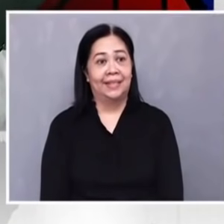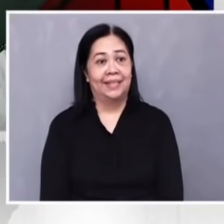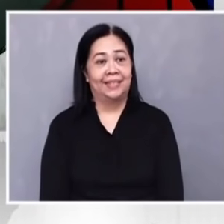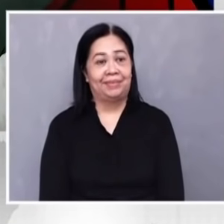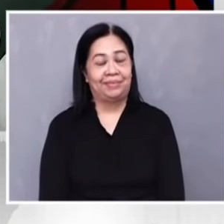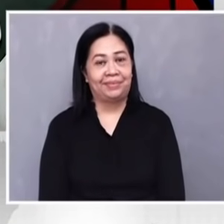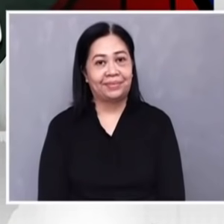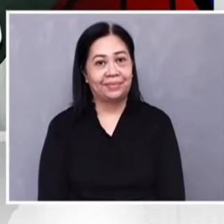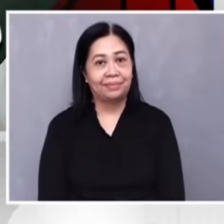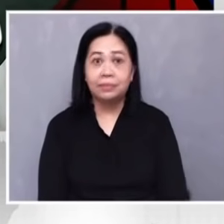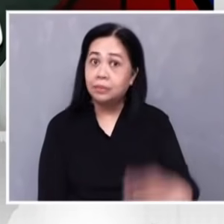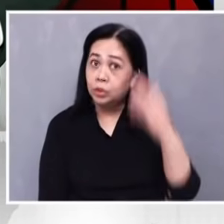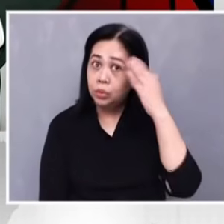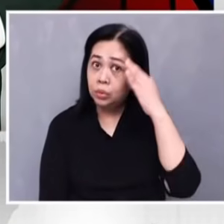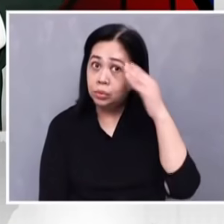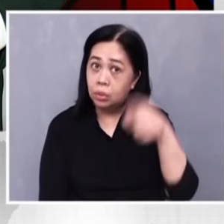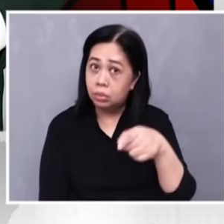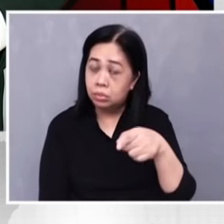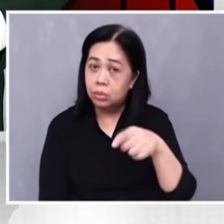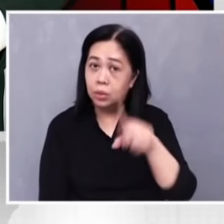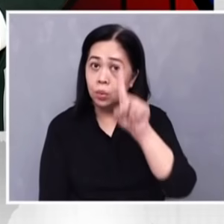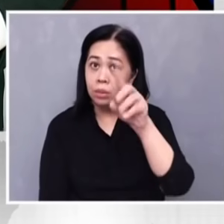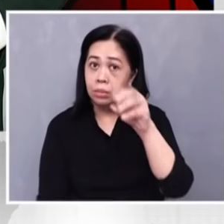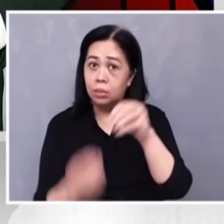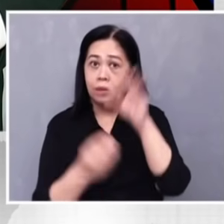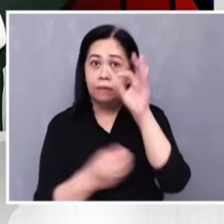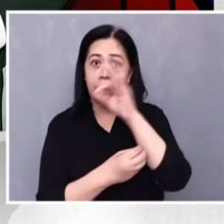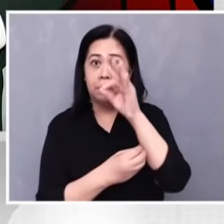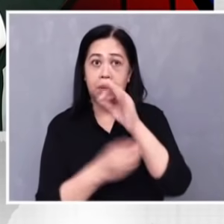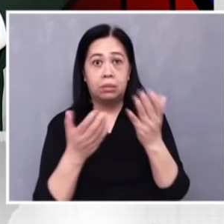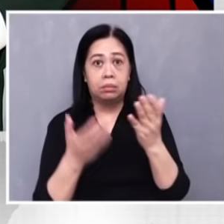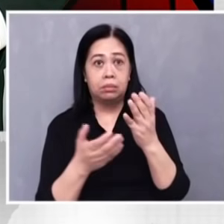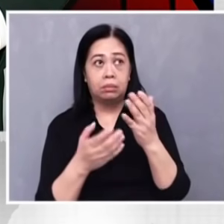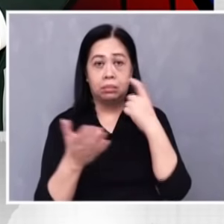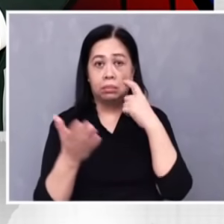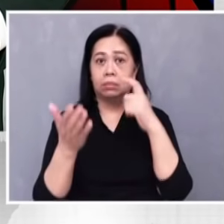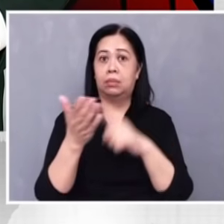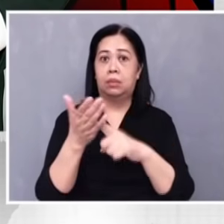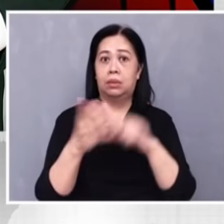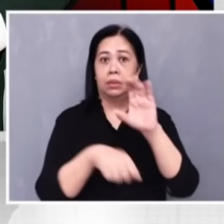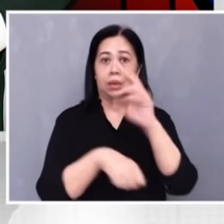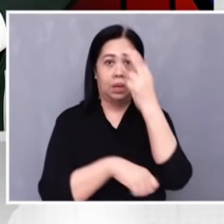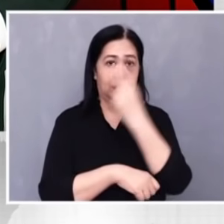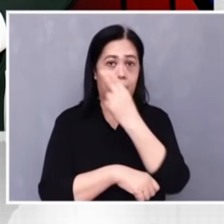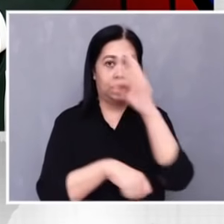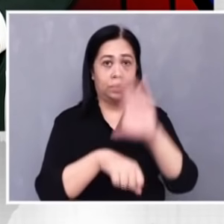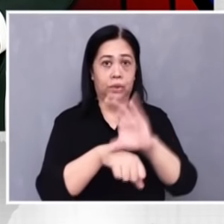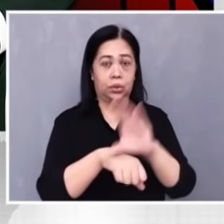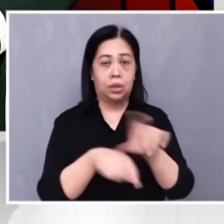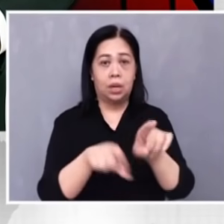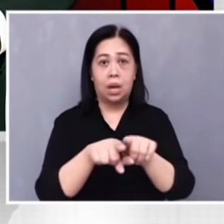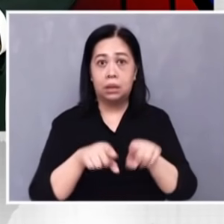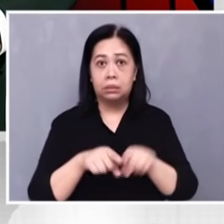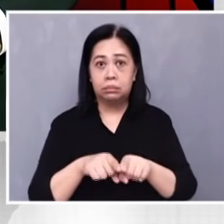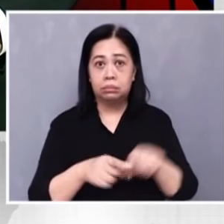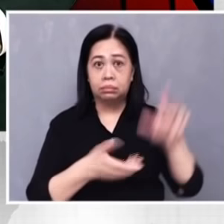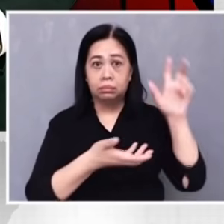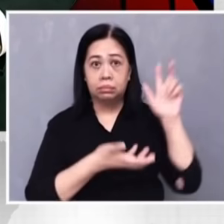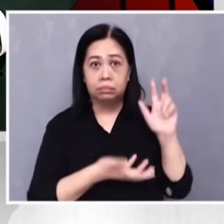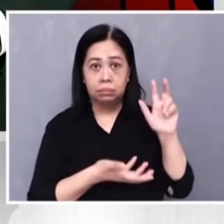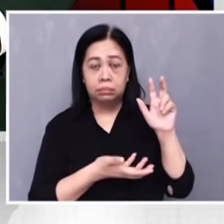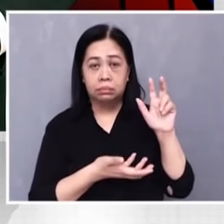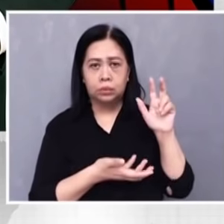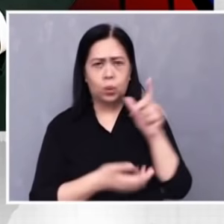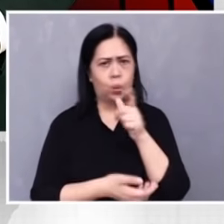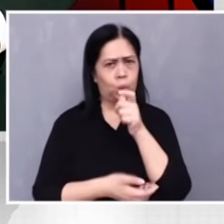Alam nyo ba na may isa pang Pilipino na posibleng kilalanin ng simbahang Katolika bilang santo? Sino kaya siya?